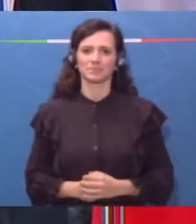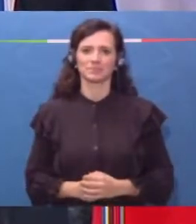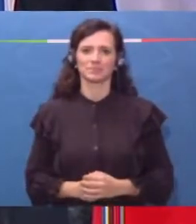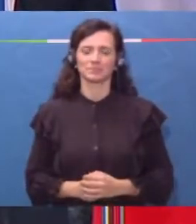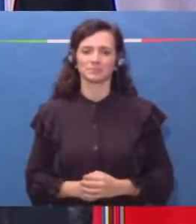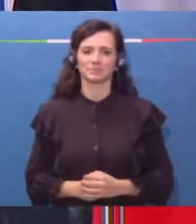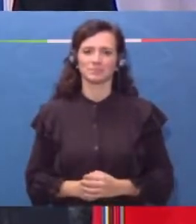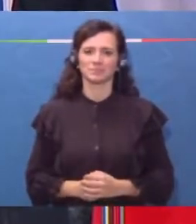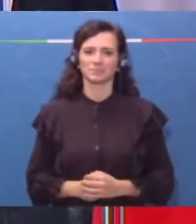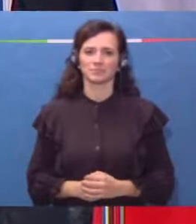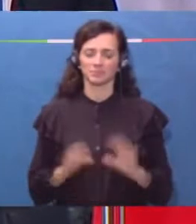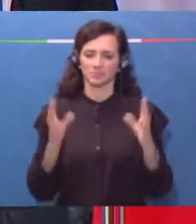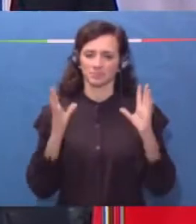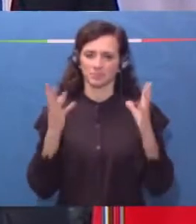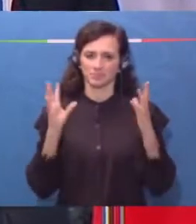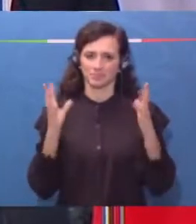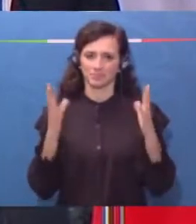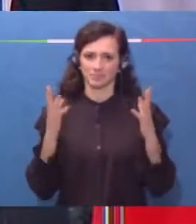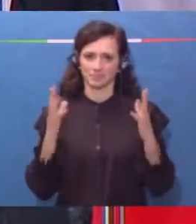Grazie.